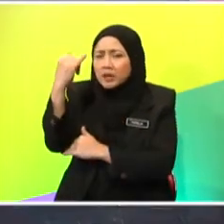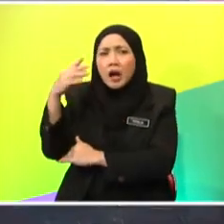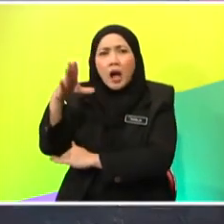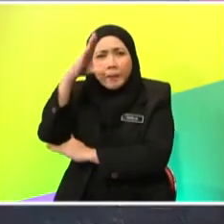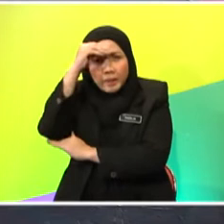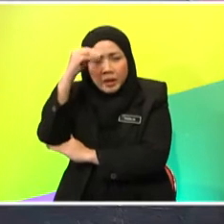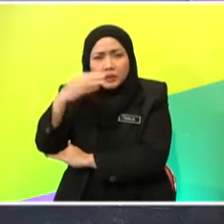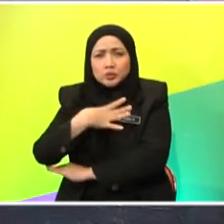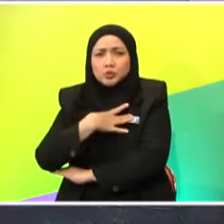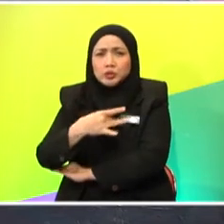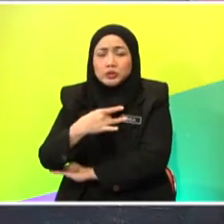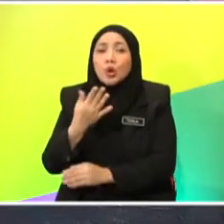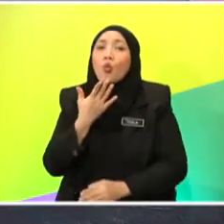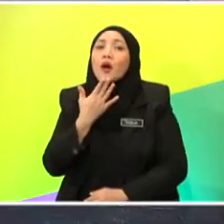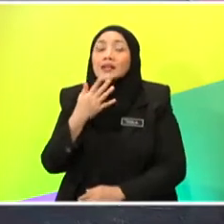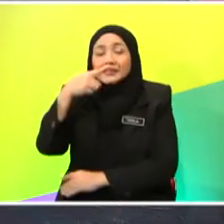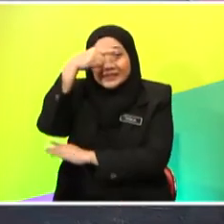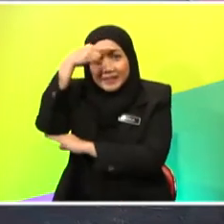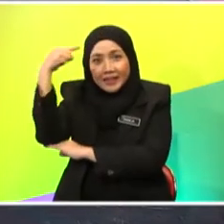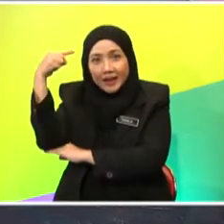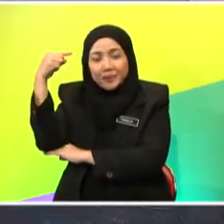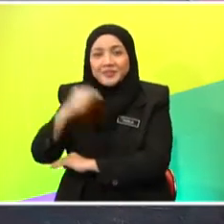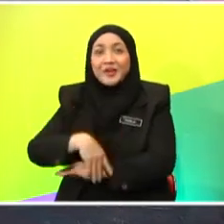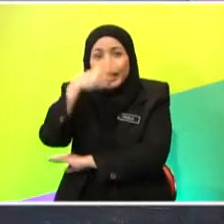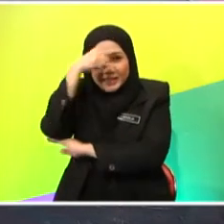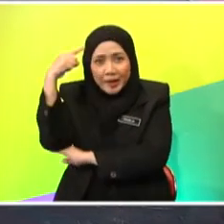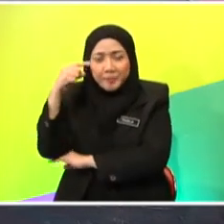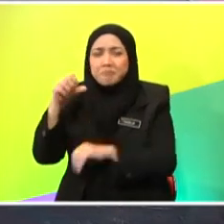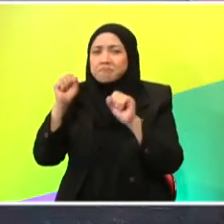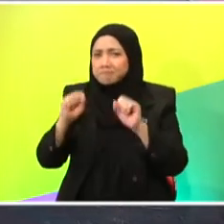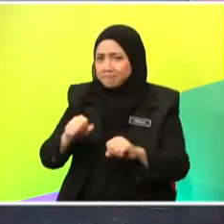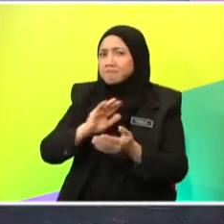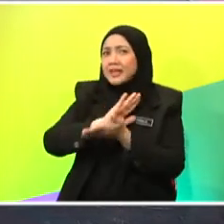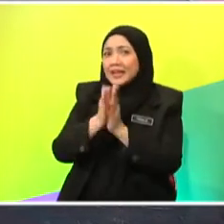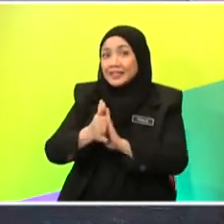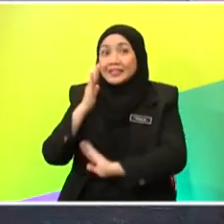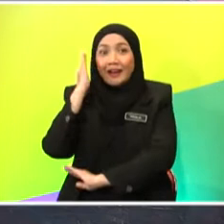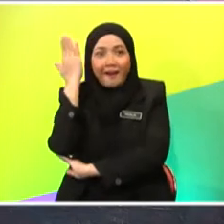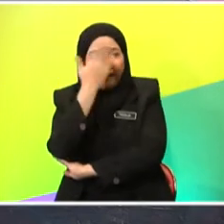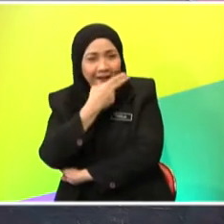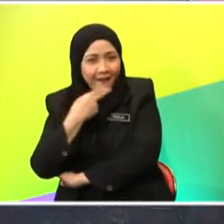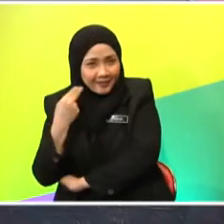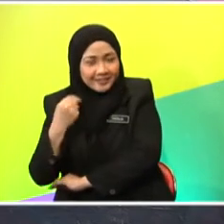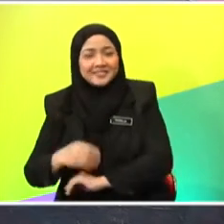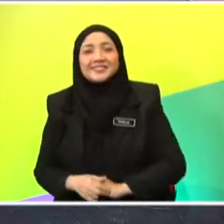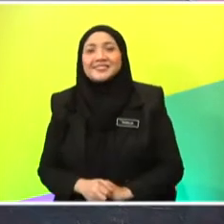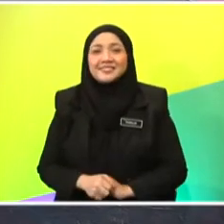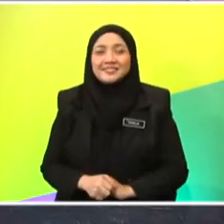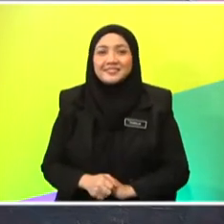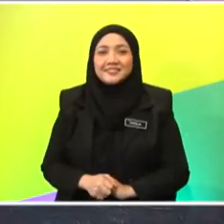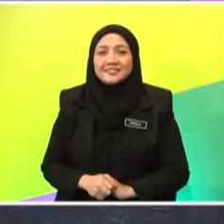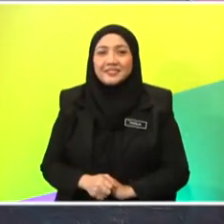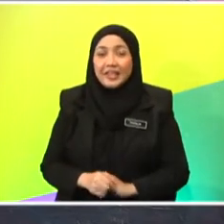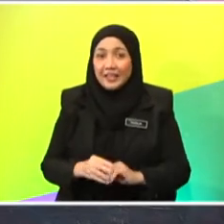hitam dia kenampakan kita kaca sego hehehe astadi agenda Sebut apa tuh yang aja bunyi